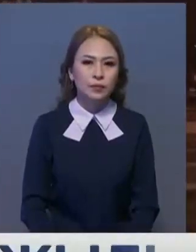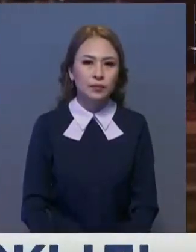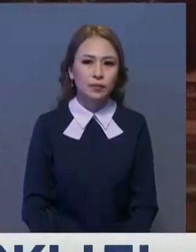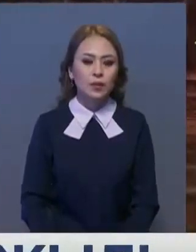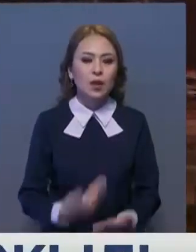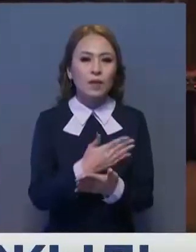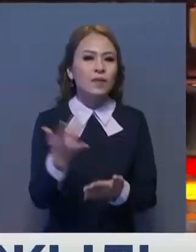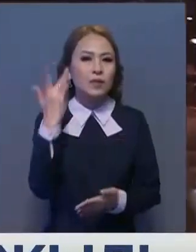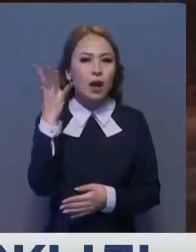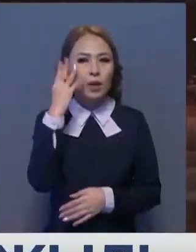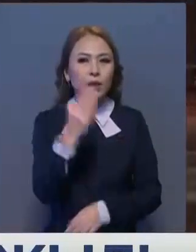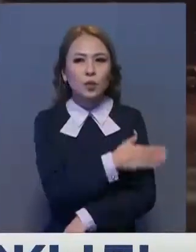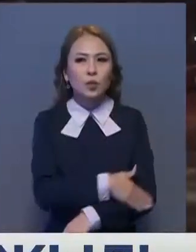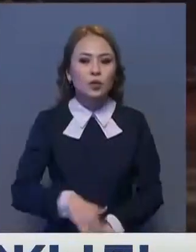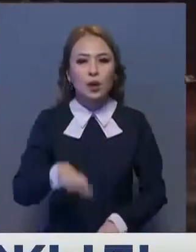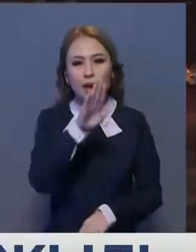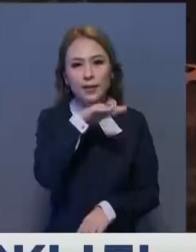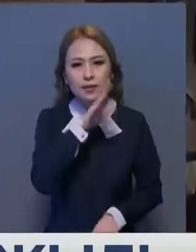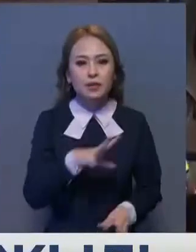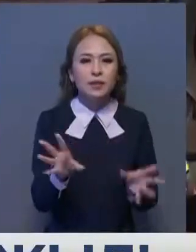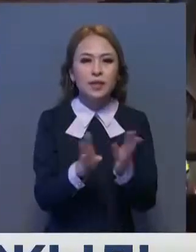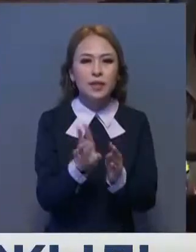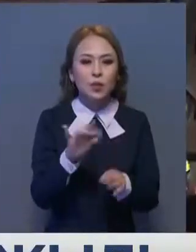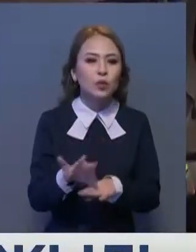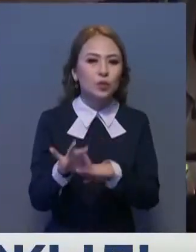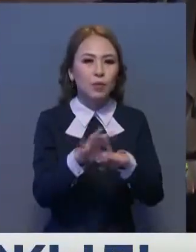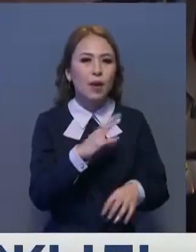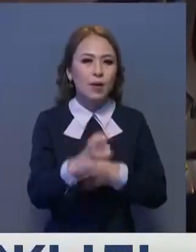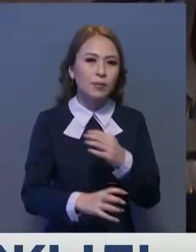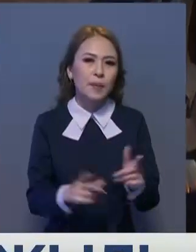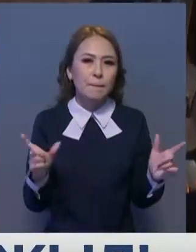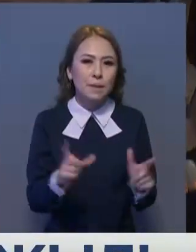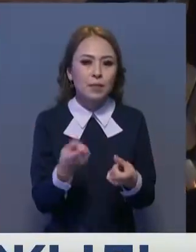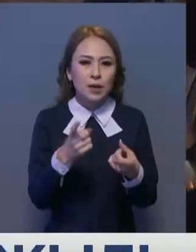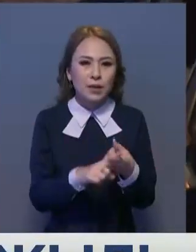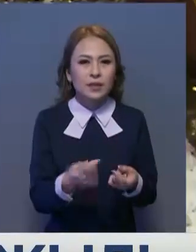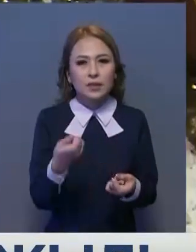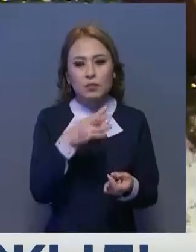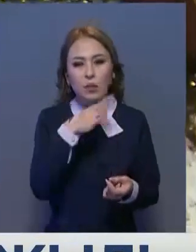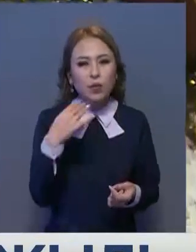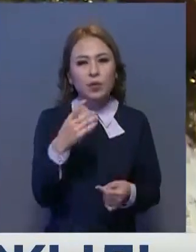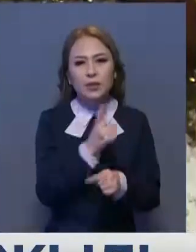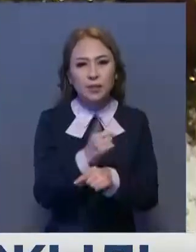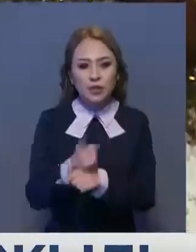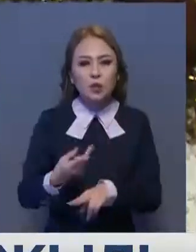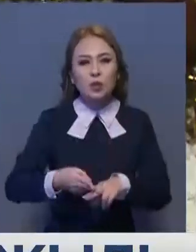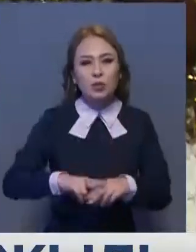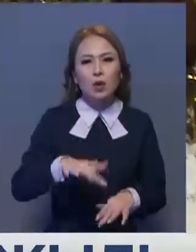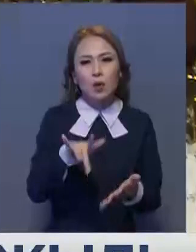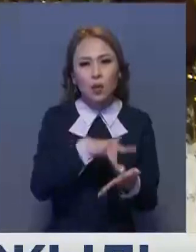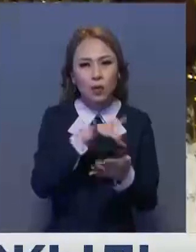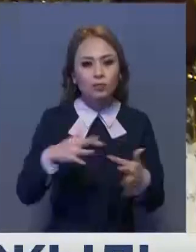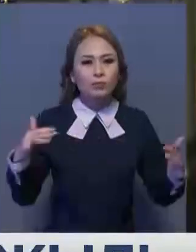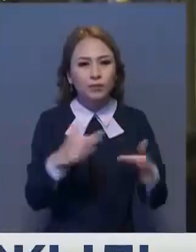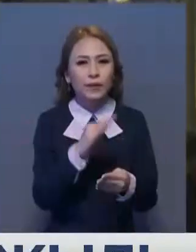Әдетте осы күн Алматы көшелерін аяз ата мен ақшақар кезіп жүретін. Биыл әлемдік пандемияға байланысты біраз шектеулер қойылды. Дегенмен қаладағы қарбалас